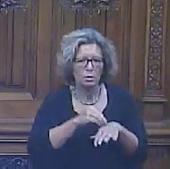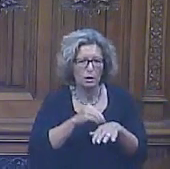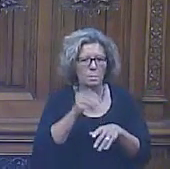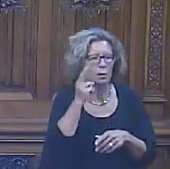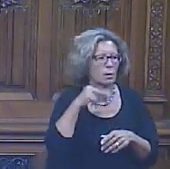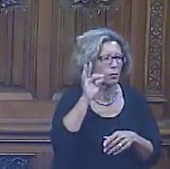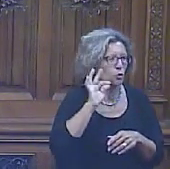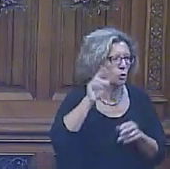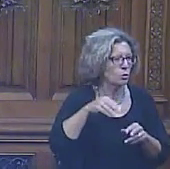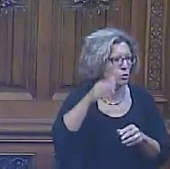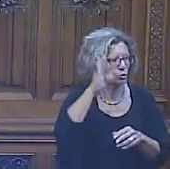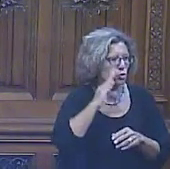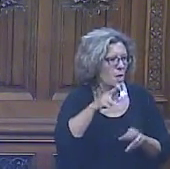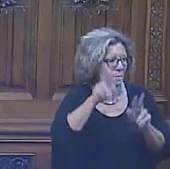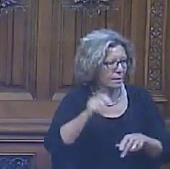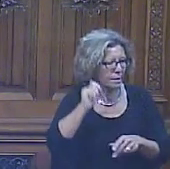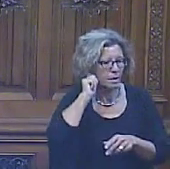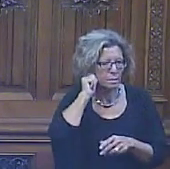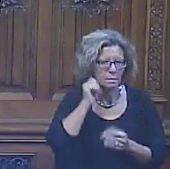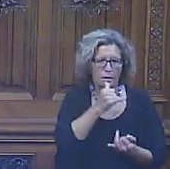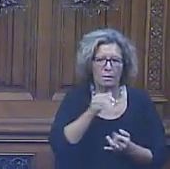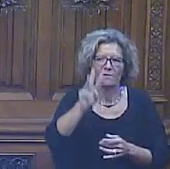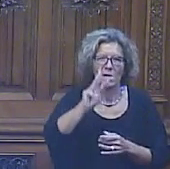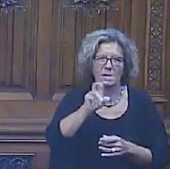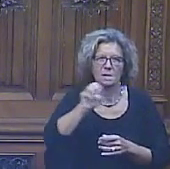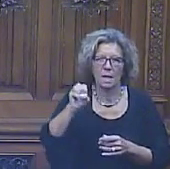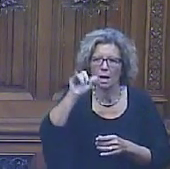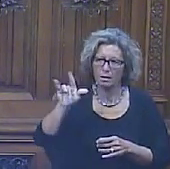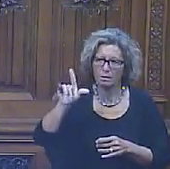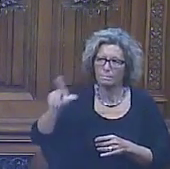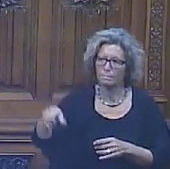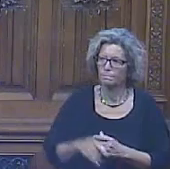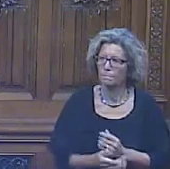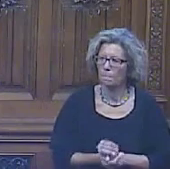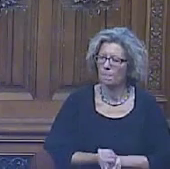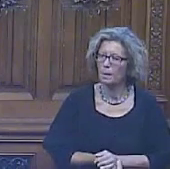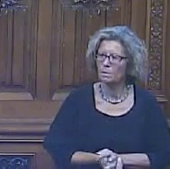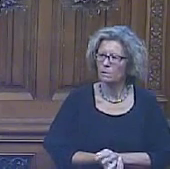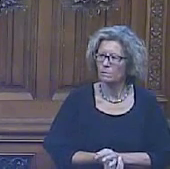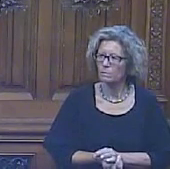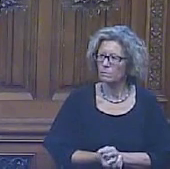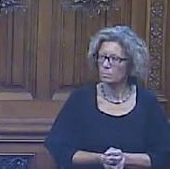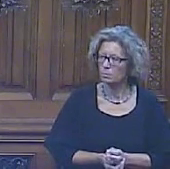Frau Stadträtin Sonja Weseli. Bitte, Frau Stadträtin.